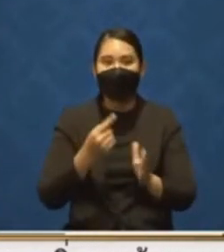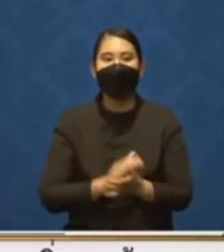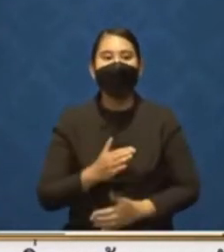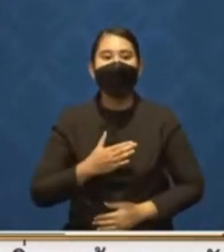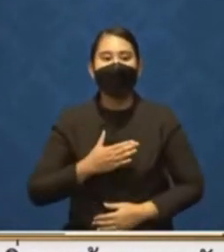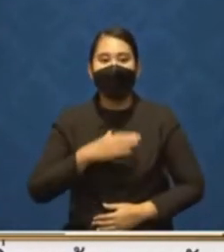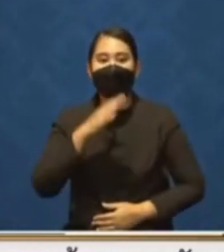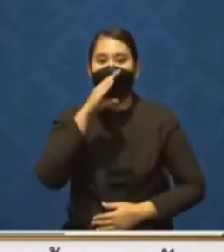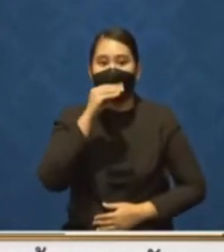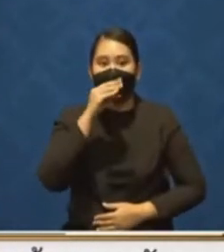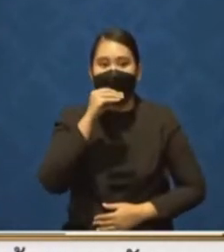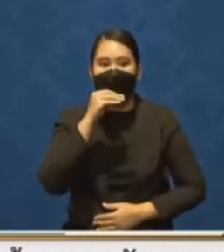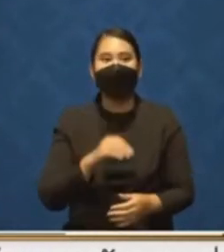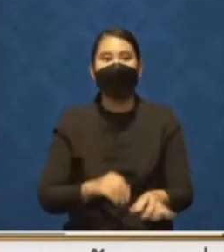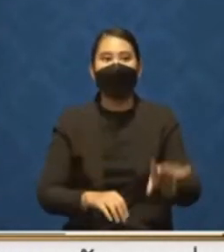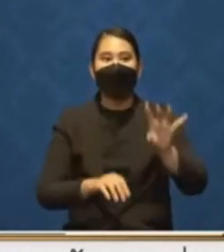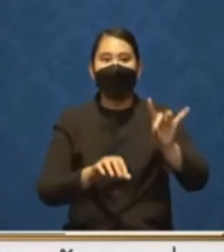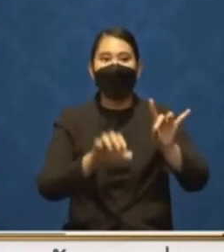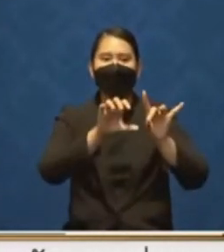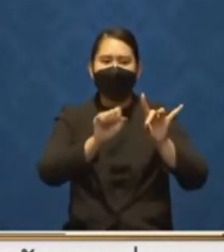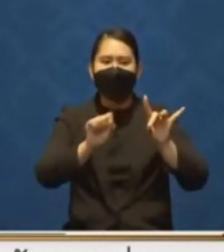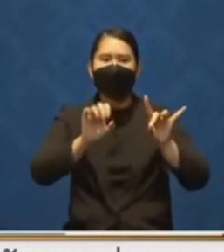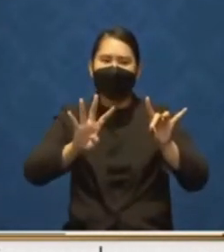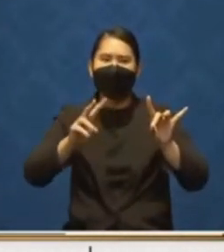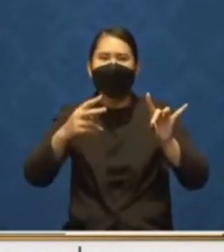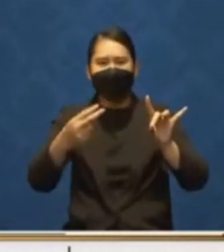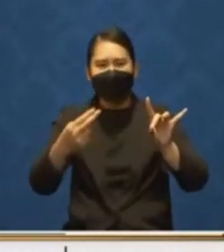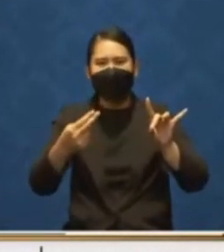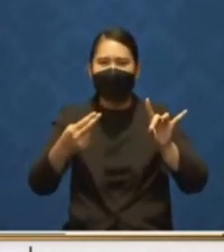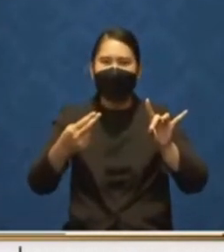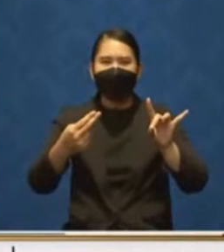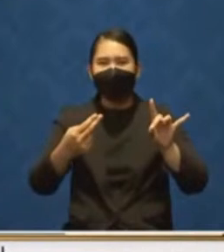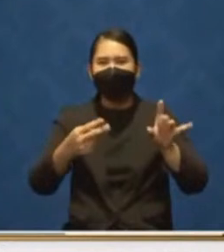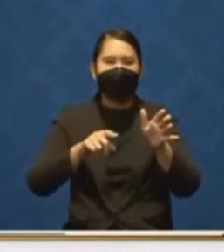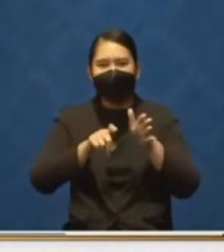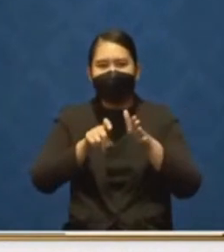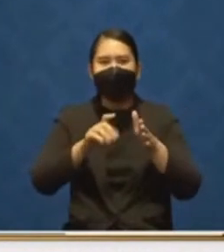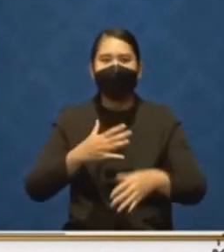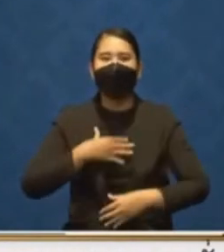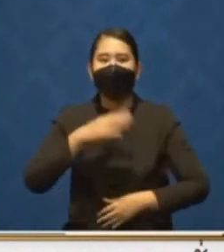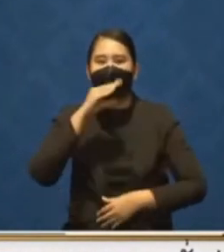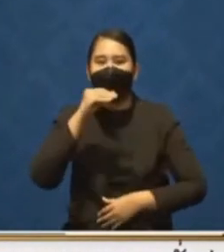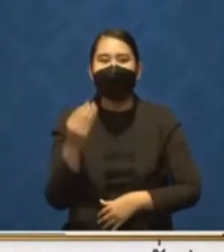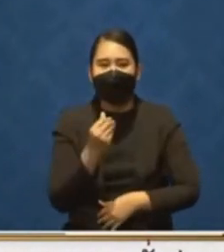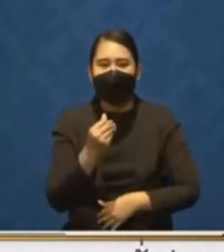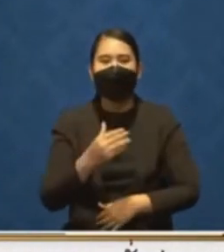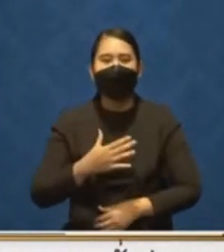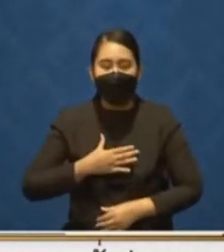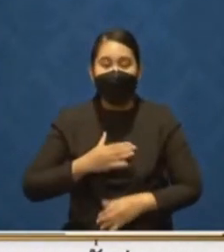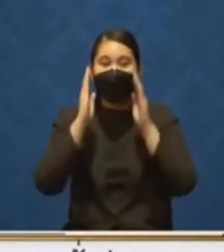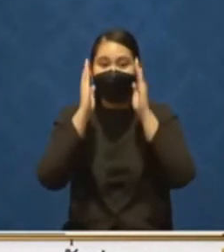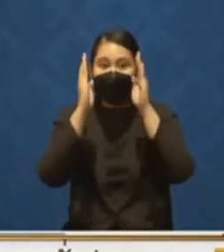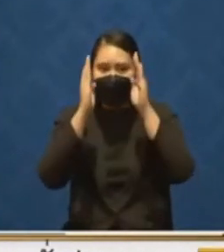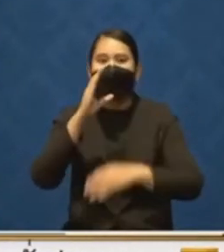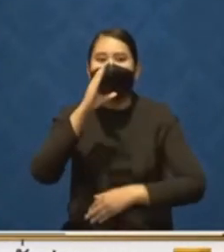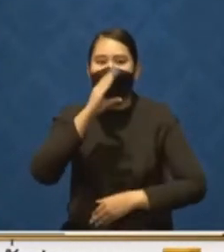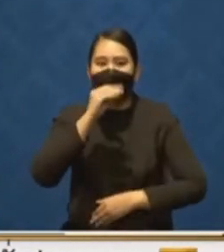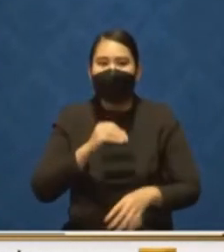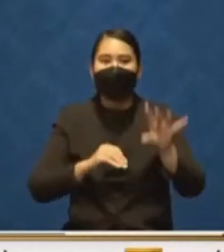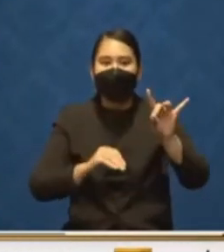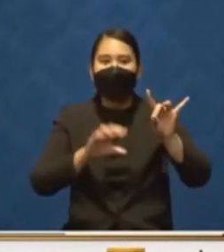พูดคำว่า 840000เซลล์เดี๋ยวผมพูดเร็วไปนิดนึงนะจริงๆผมใจพูด 80dหมื่น